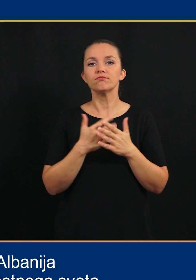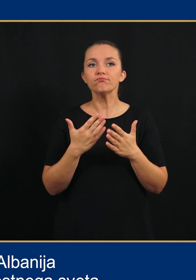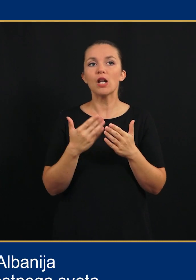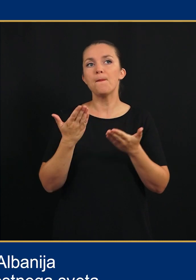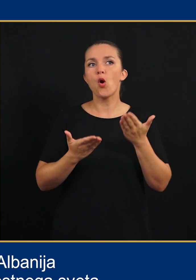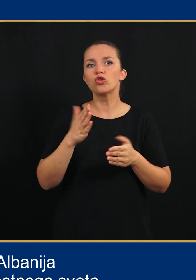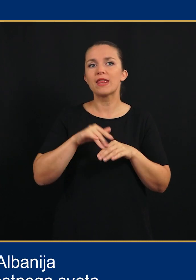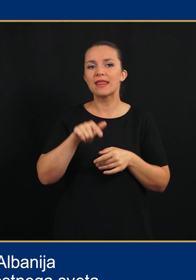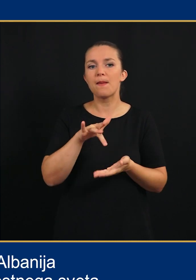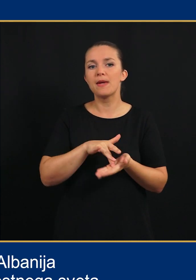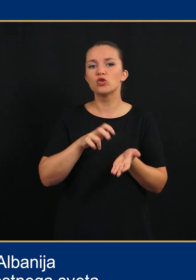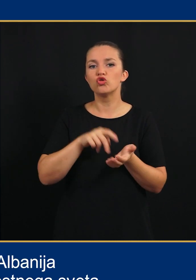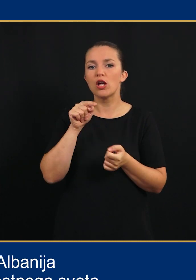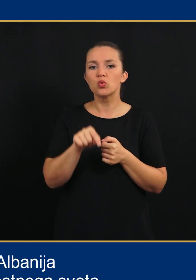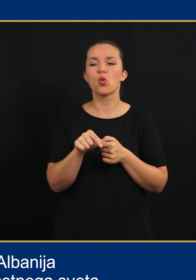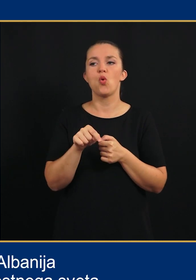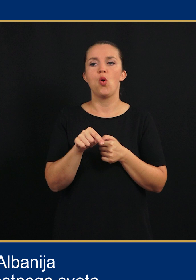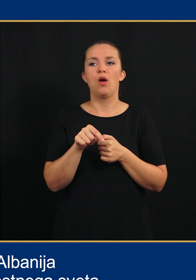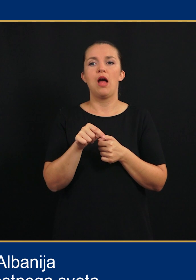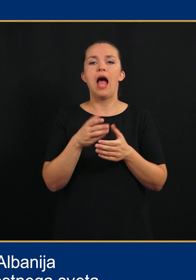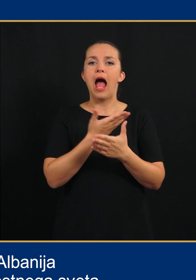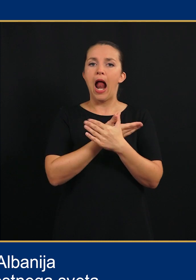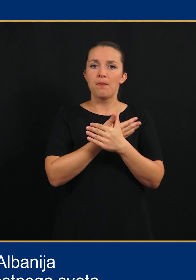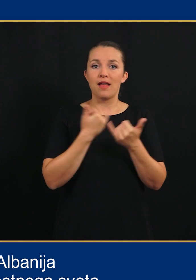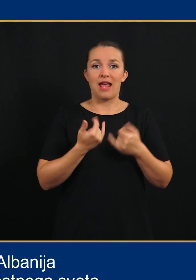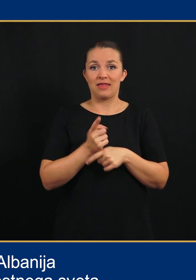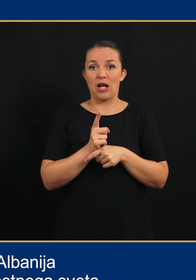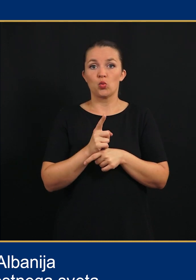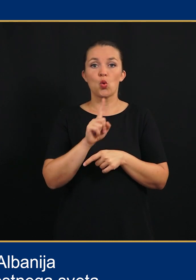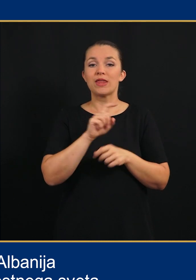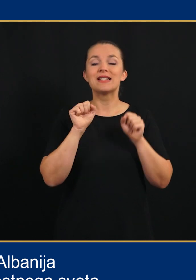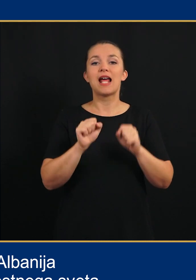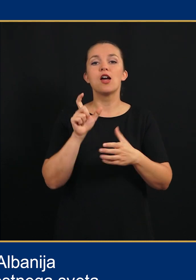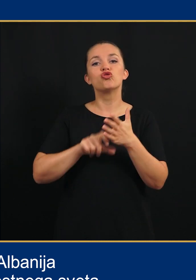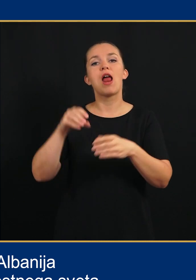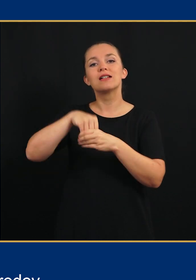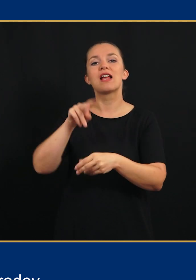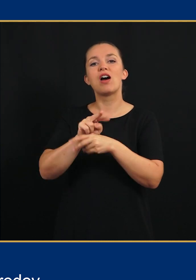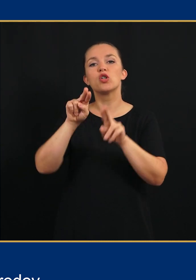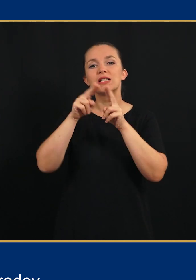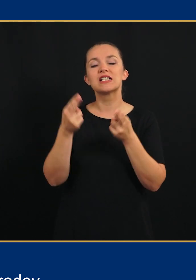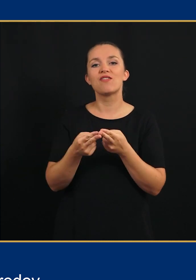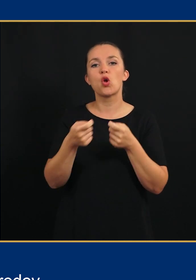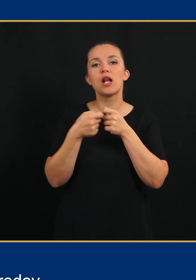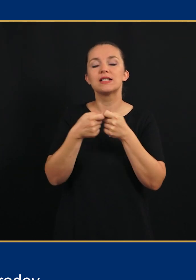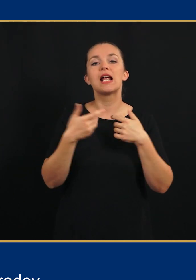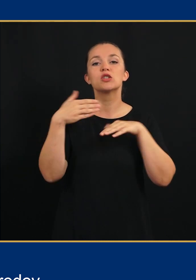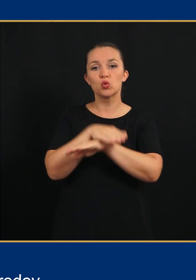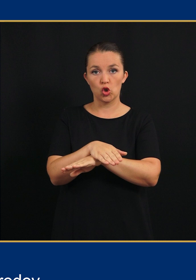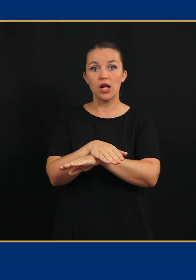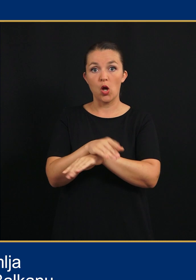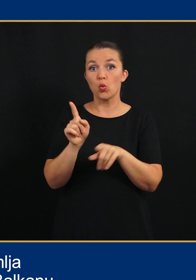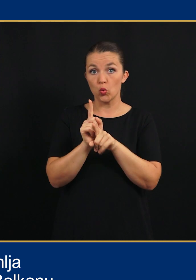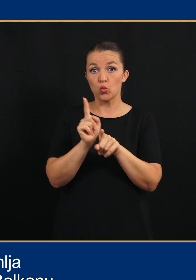Morda na tem mestu še to, Albanija je trenutno nestalna članica Varnostnega sveta v Organizaciji Združenih narodov.